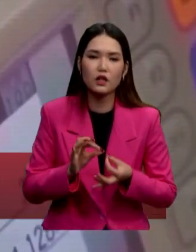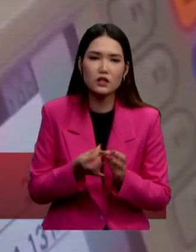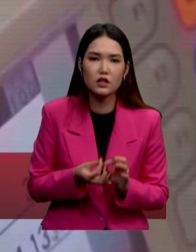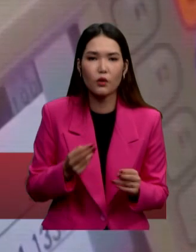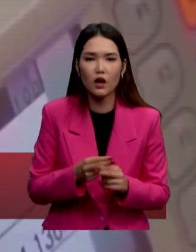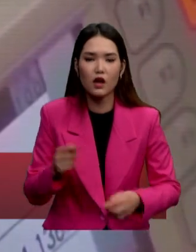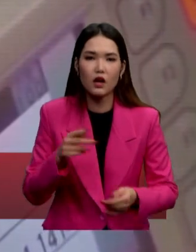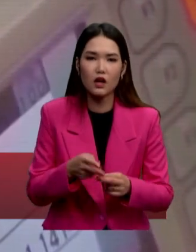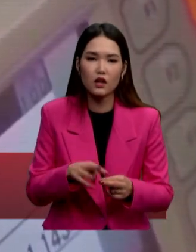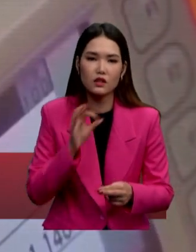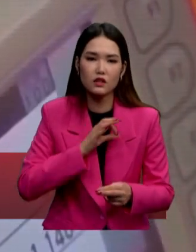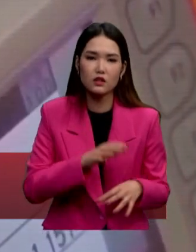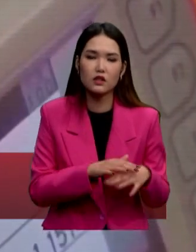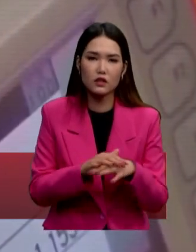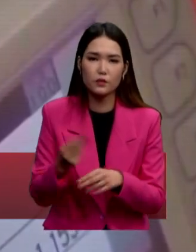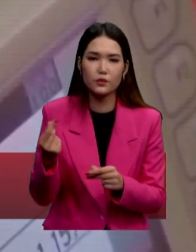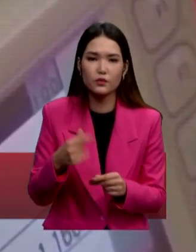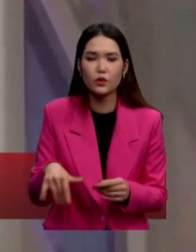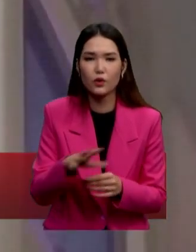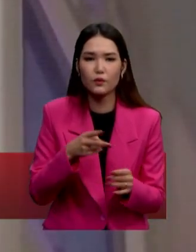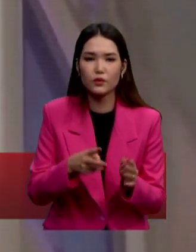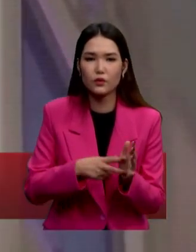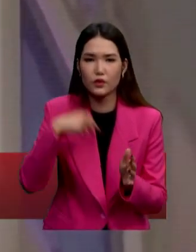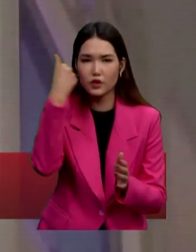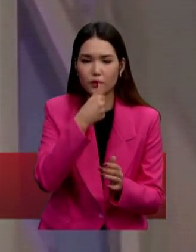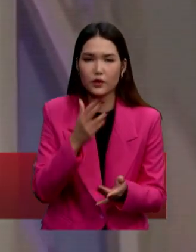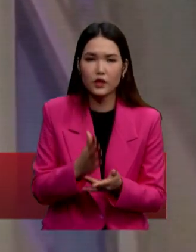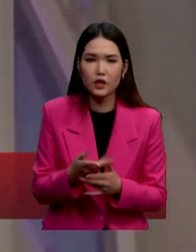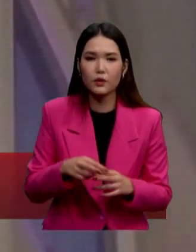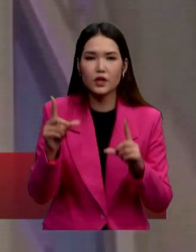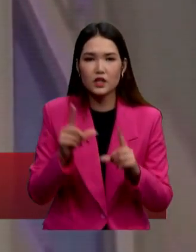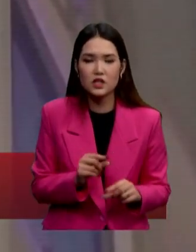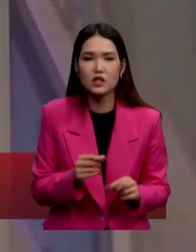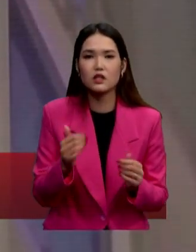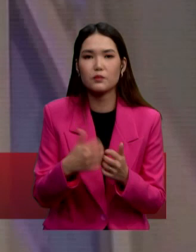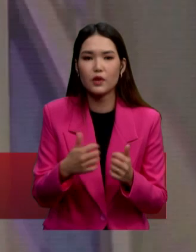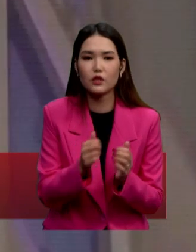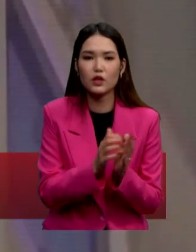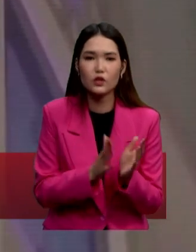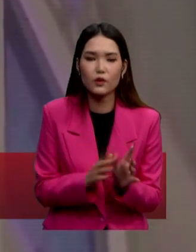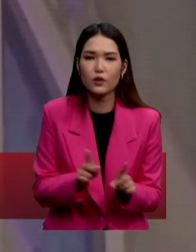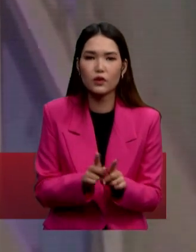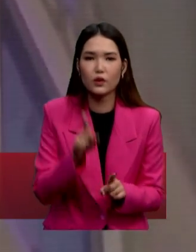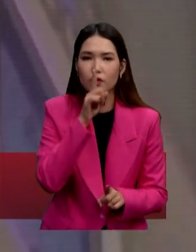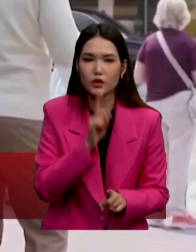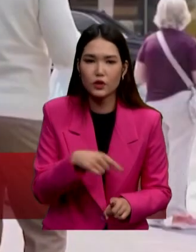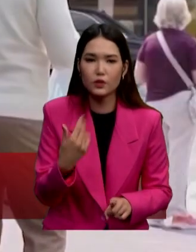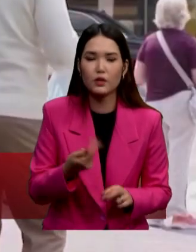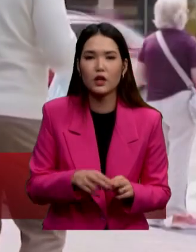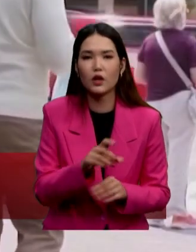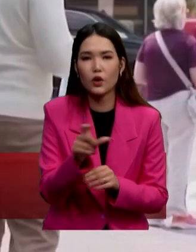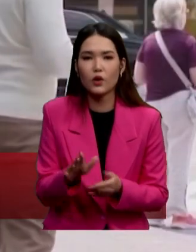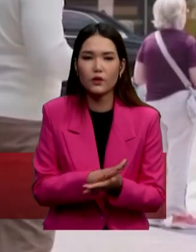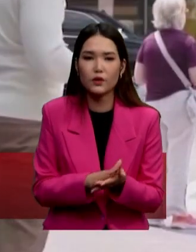как это было при финансовом кризисе 2008 года. Поэтому снижать базовую ставку, скорее всего, не будут, так как под угрозой находятся